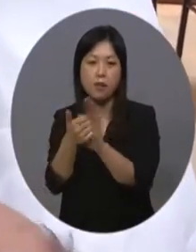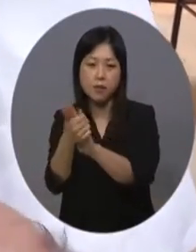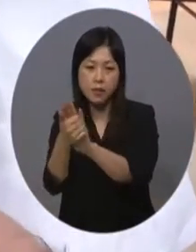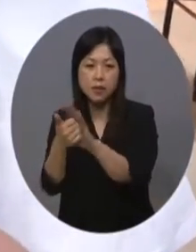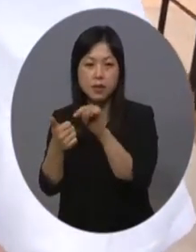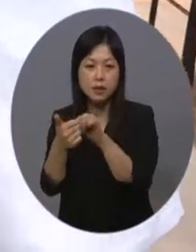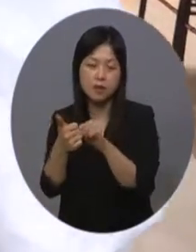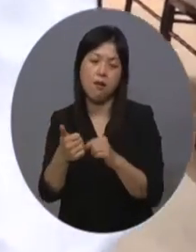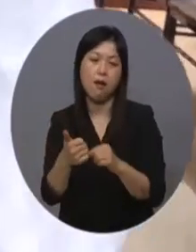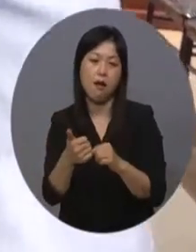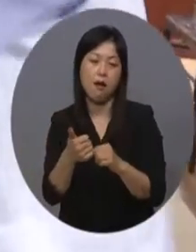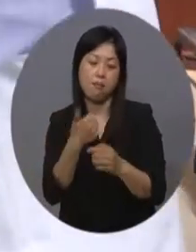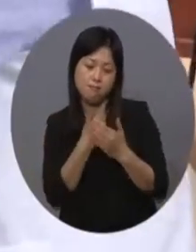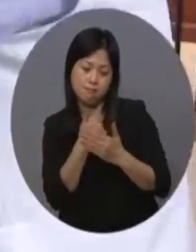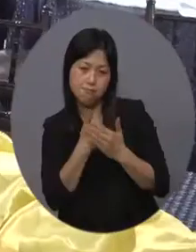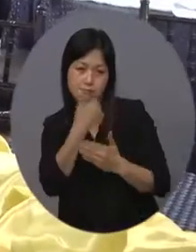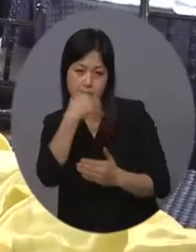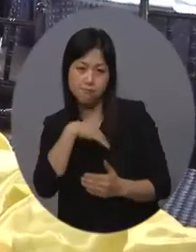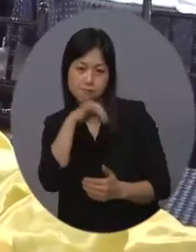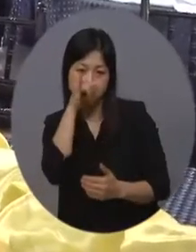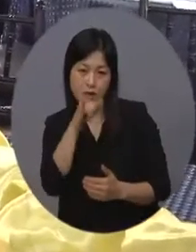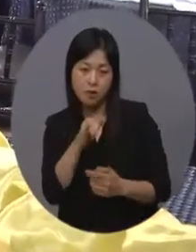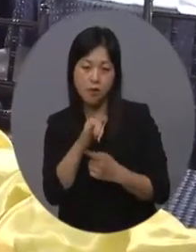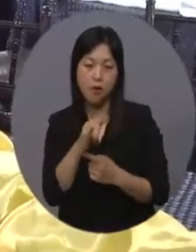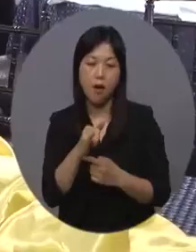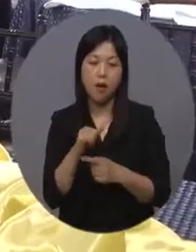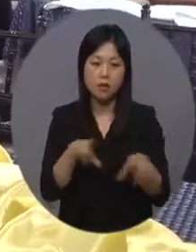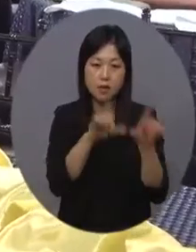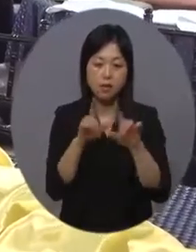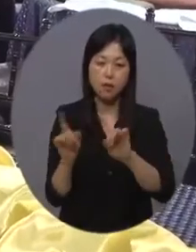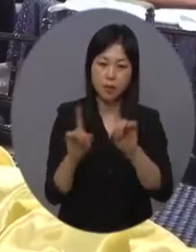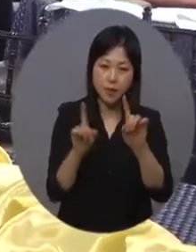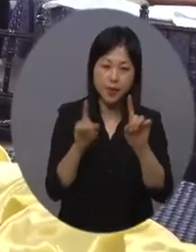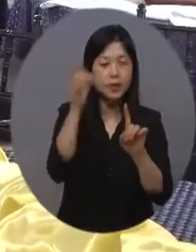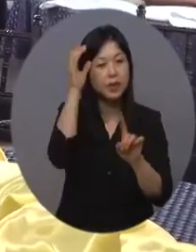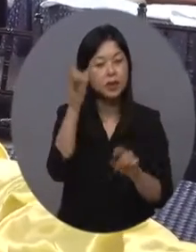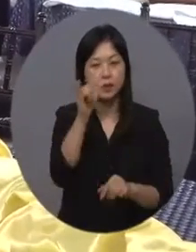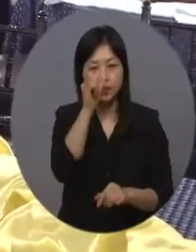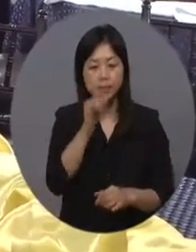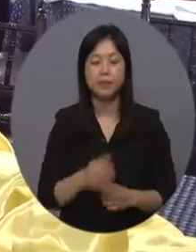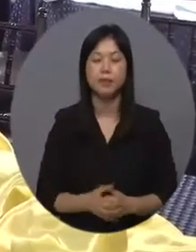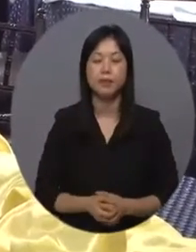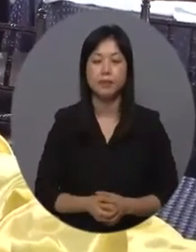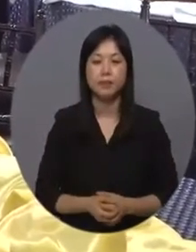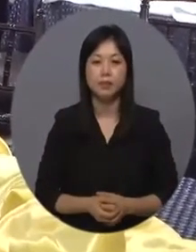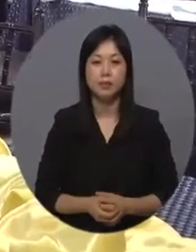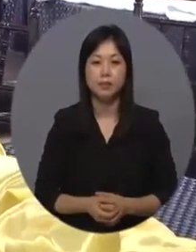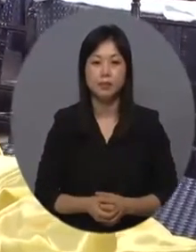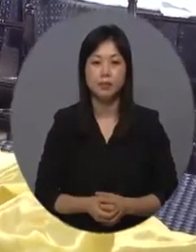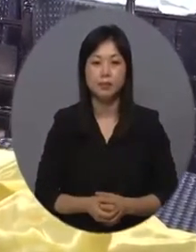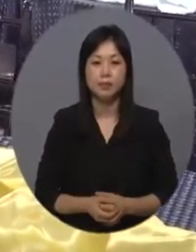커다란 위안이자 삶의 새로운 활력소가 되길 기대해봅니다. 복지TV 뉴스 이윤희입니다.